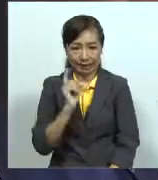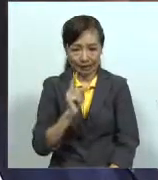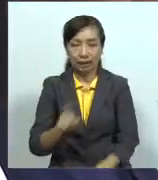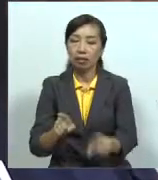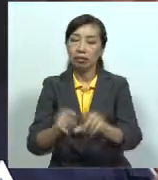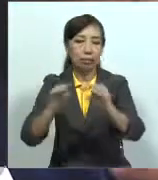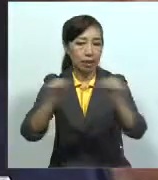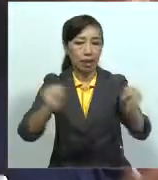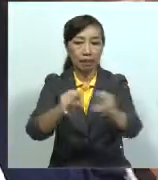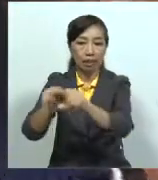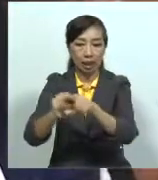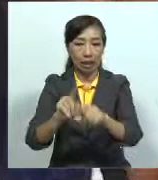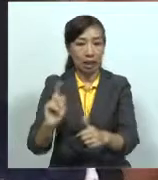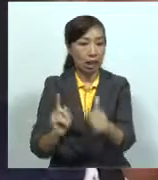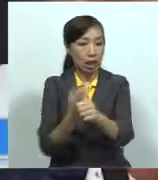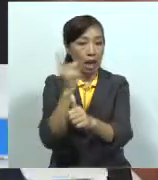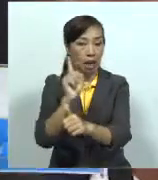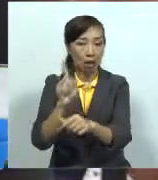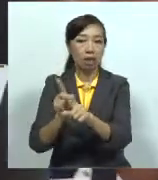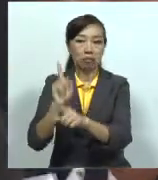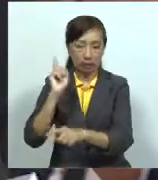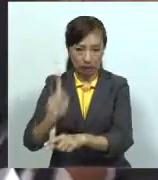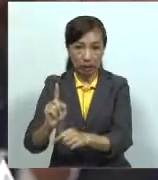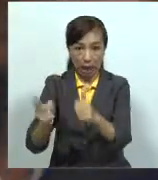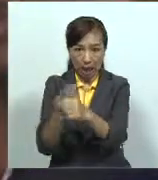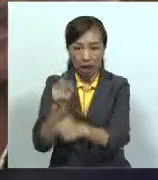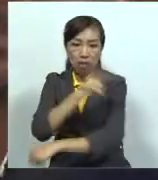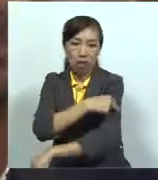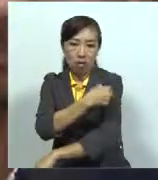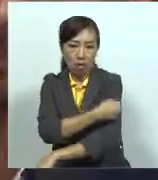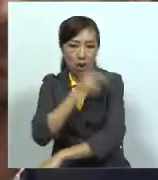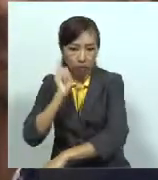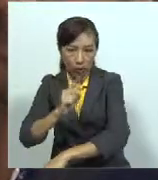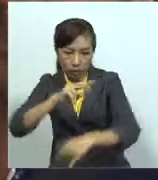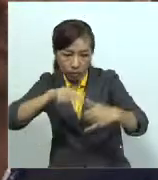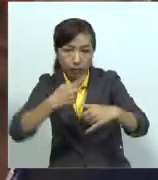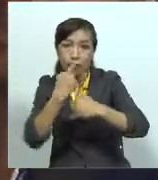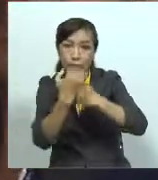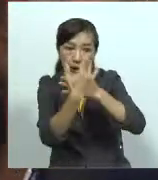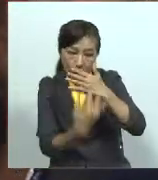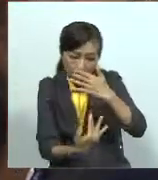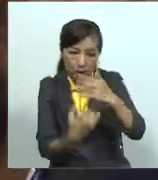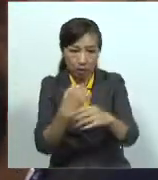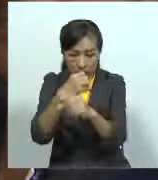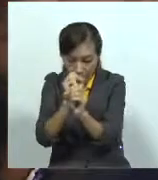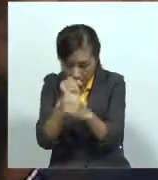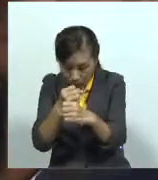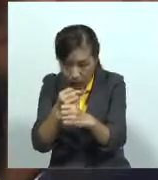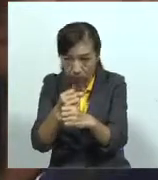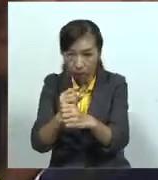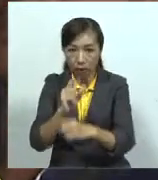มีการตรวจแล้วก็การตรวจยืนยันนะครับเพราะว่าบางครั้งเนี่ยการตรวจครั้งเดียวเนี่ยอาจจ